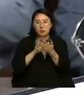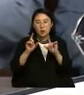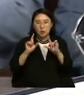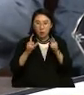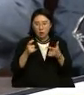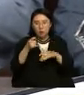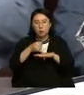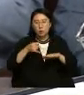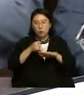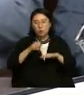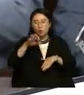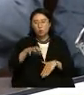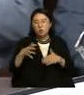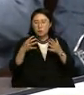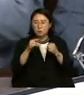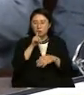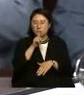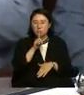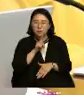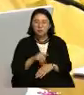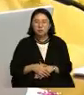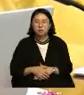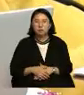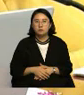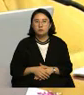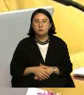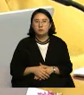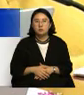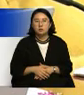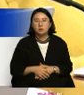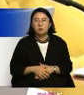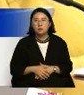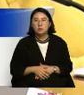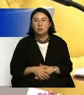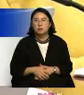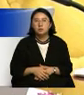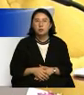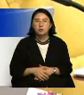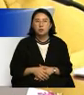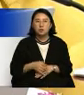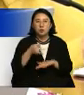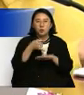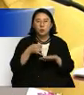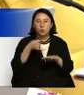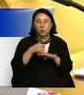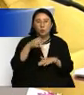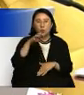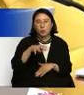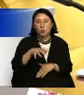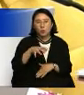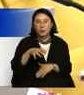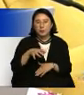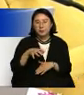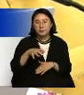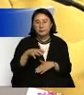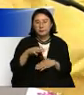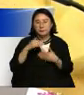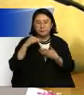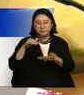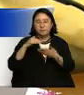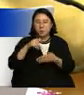사용하지 않는 농가가 적지 않다고 지적합니다. 각그 농가에서 그 물품 아 저기 납품된